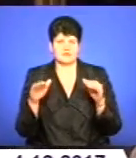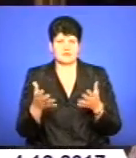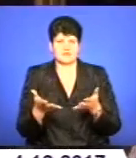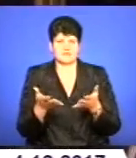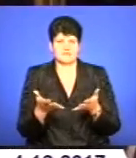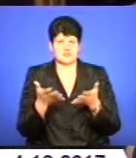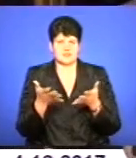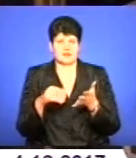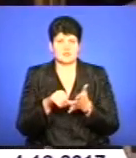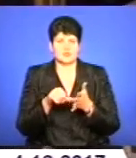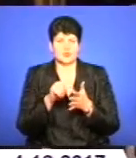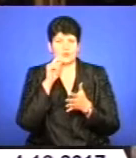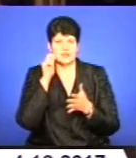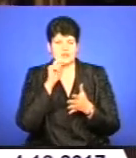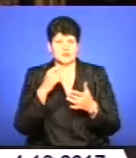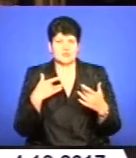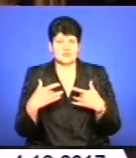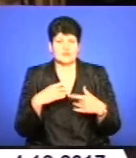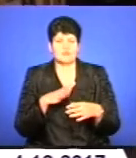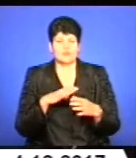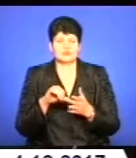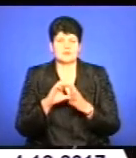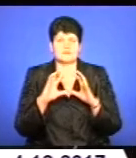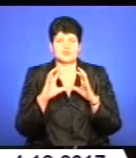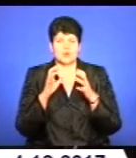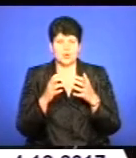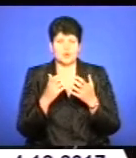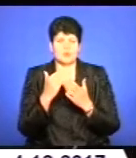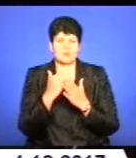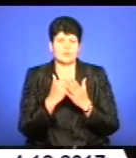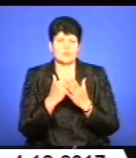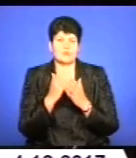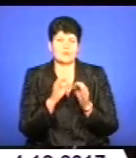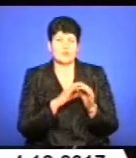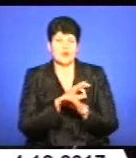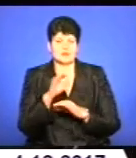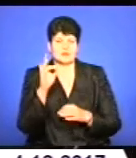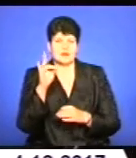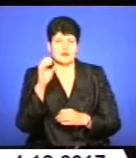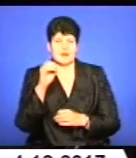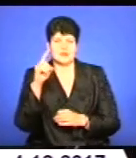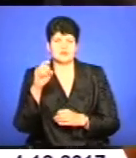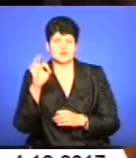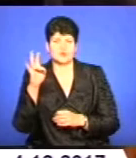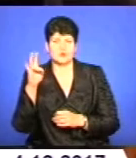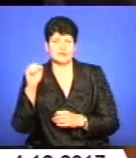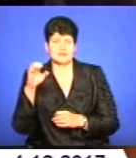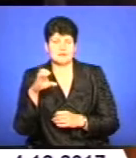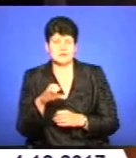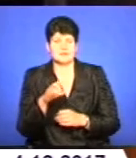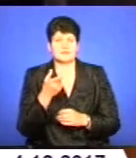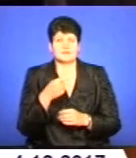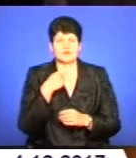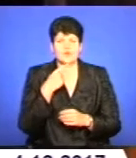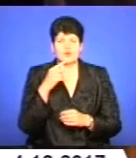української джазової сцени. Він був учасником міжнародного проєкту Кена Вандермарка «Резонанс». За словами Марка, джаз – це свобода,